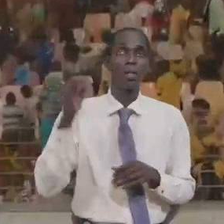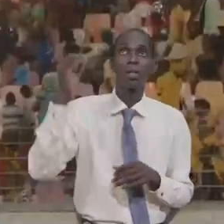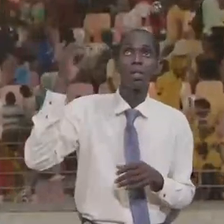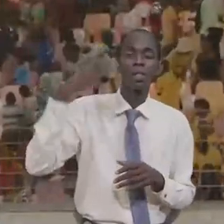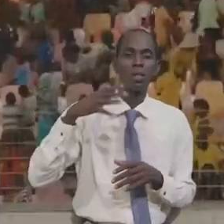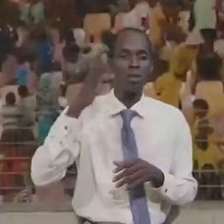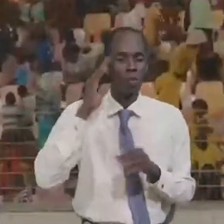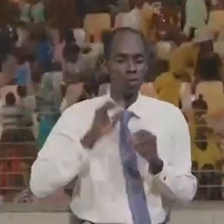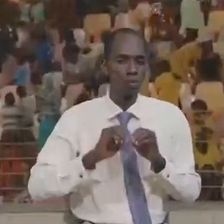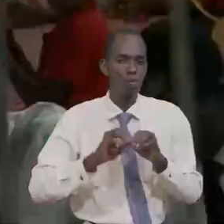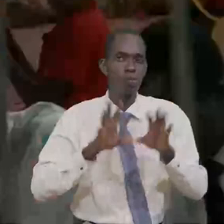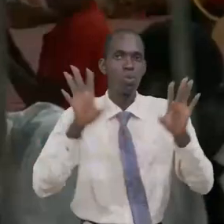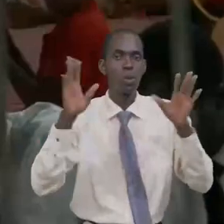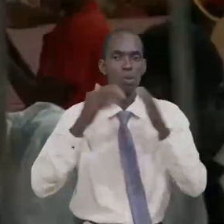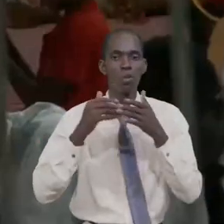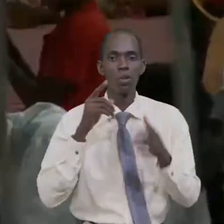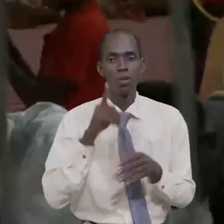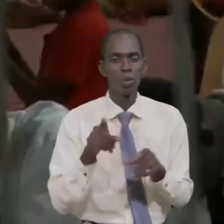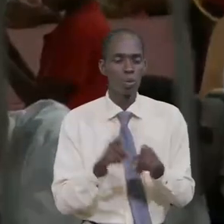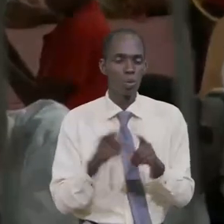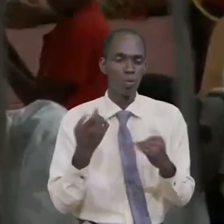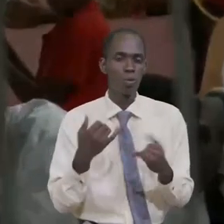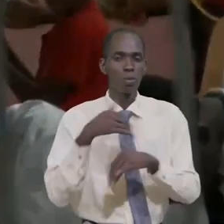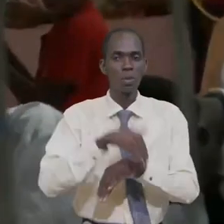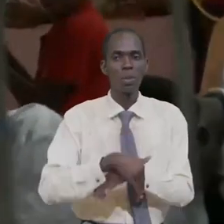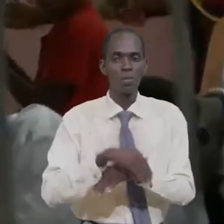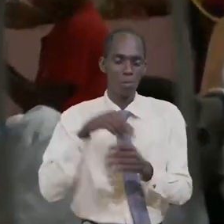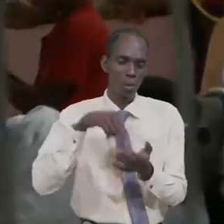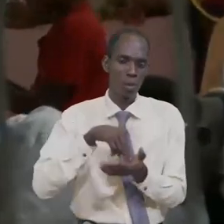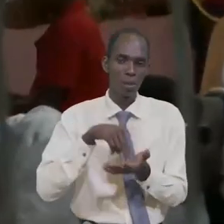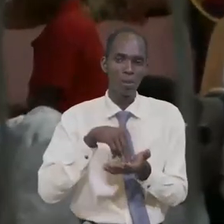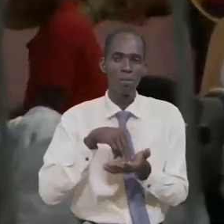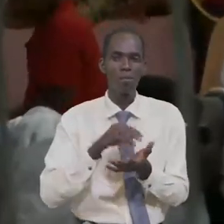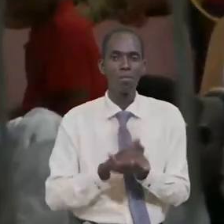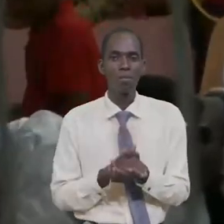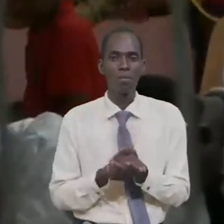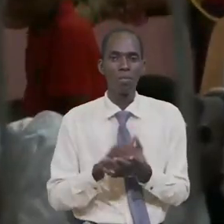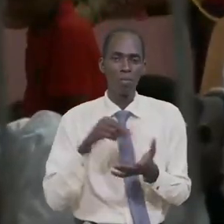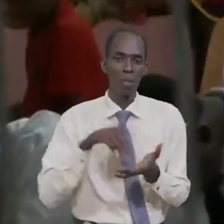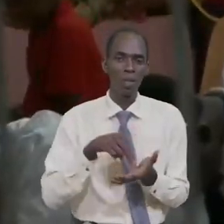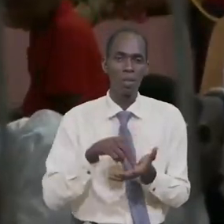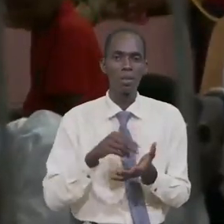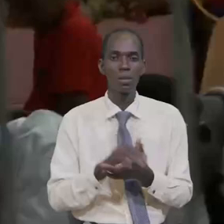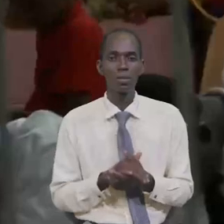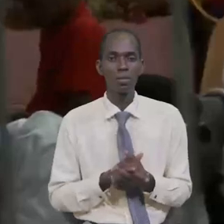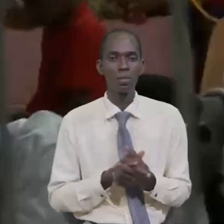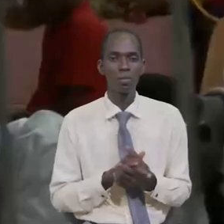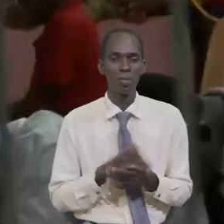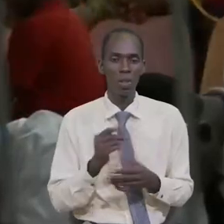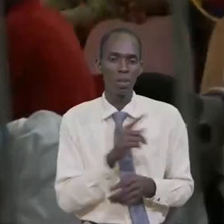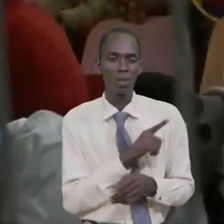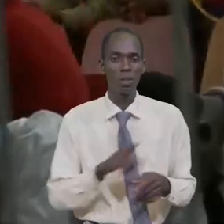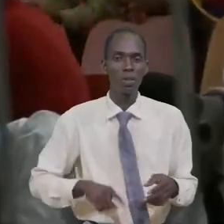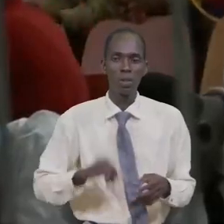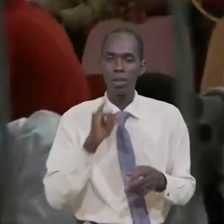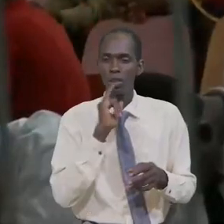t'éclairer même à part de ce soir lève-toi lève-toi le Seigneur te cherche lève-toi